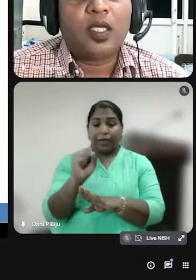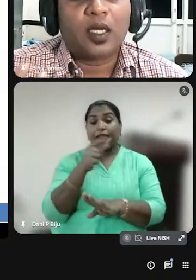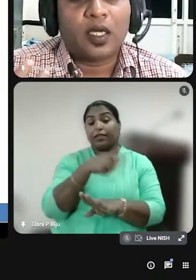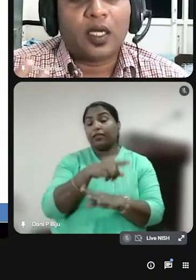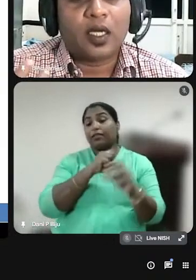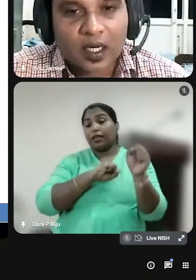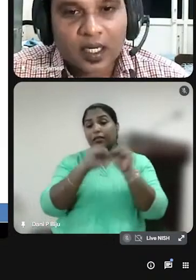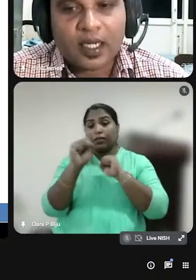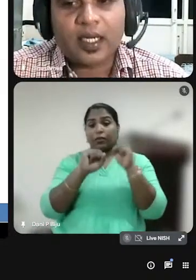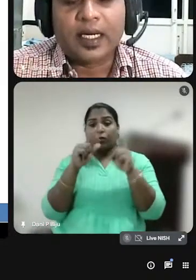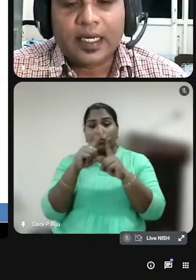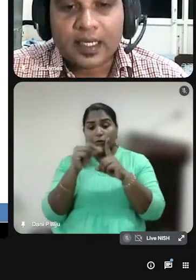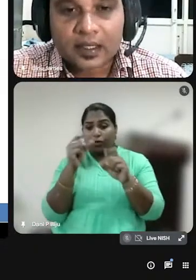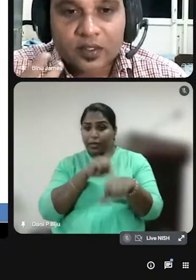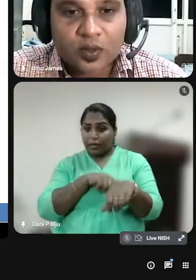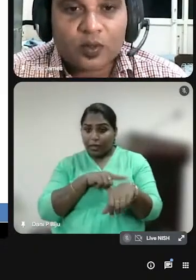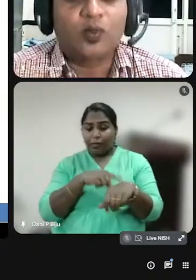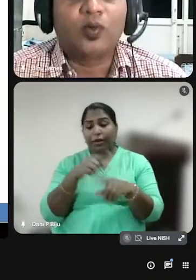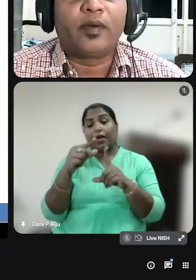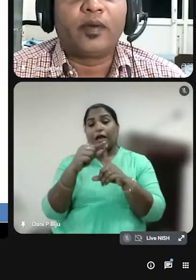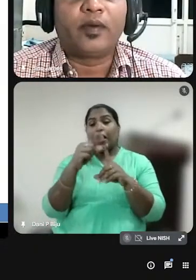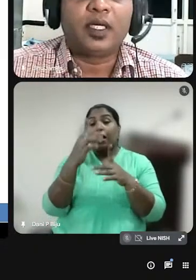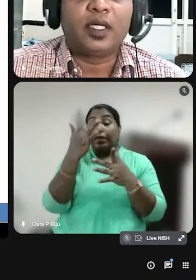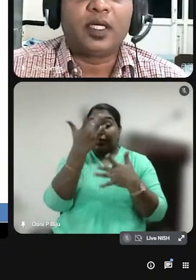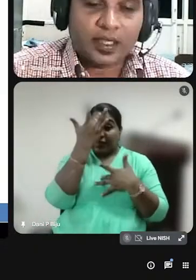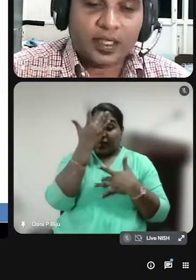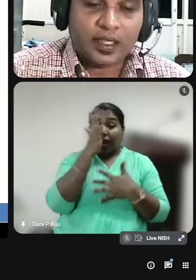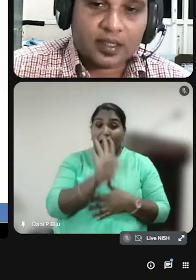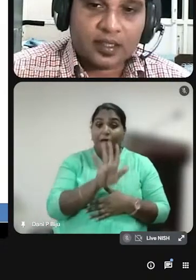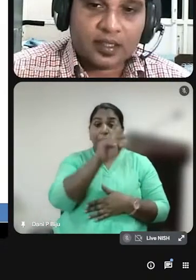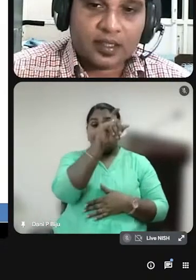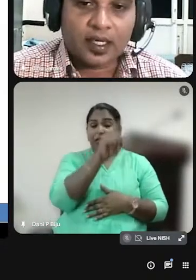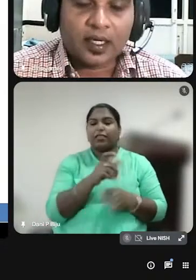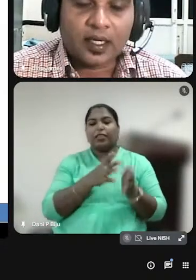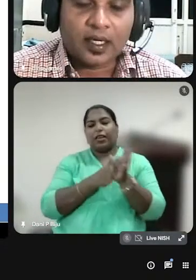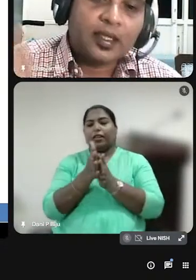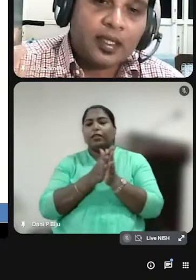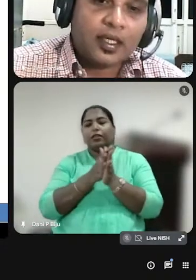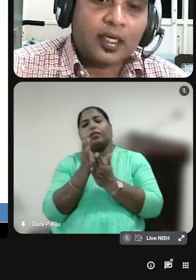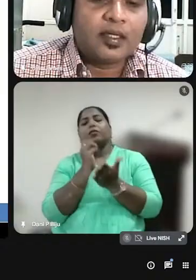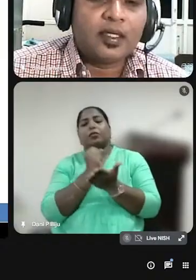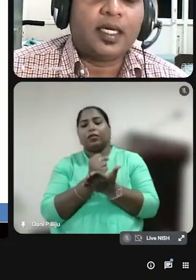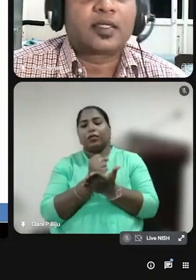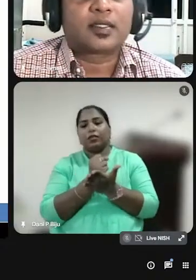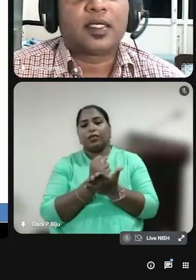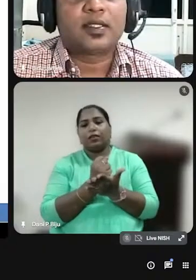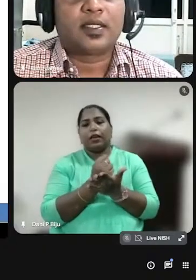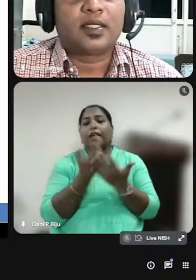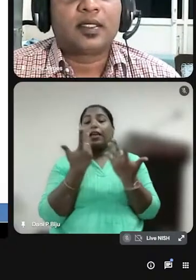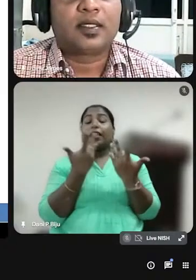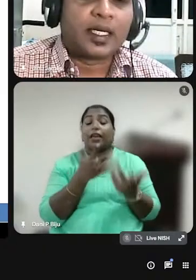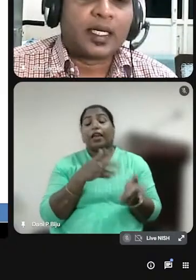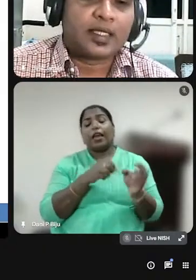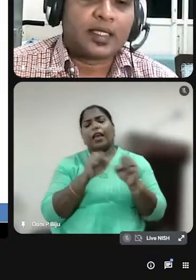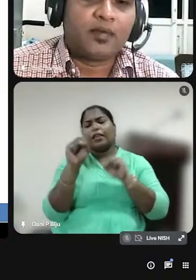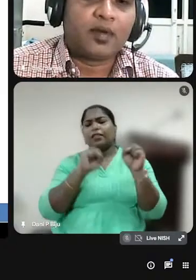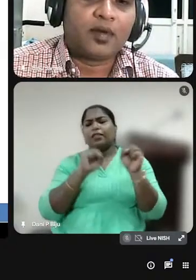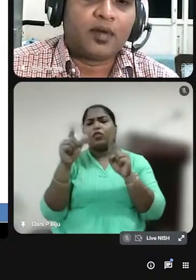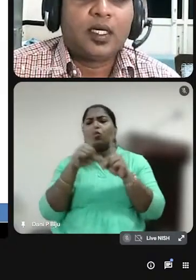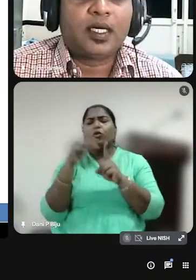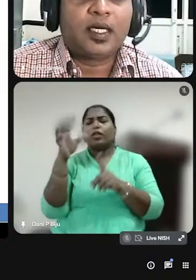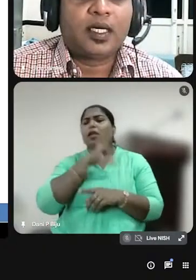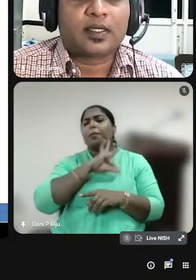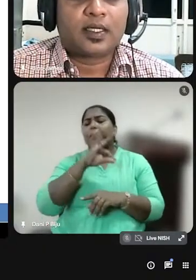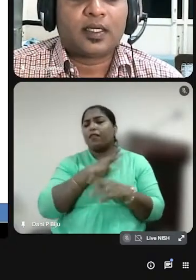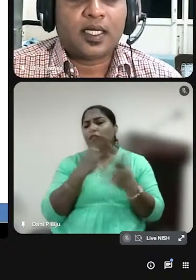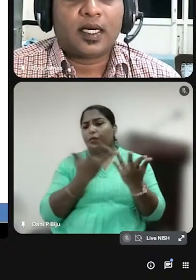രോഗി വളരെ ഇൻട്രസ്റ്റോടു കൂടി വേണം ഈ ചെയ്യുന്ന എക്സസൈസ് ചെയ്യാൻ. എന്തിനാണ് ഈ എക്സസൈസ് ചെയ്യുന്നതെന്ന് മനസ്സിലാക്കി വേണം